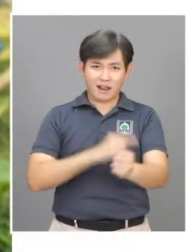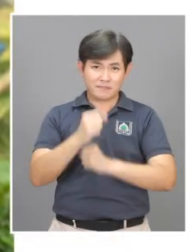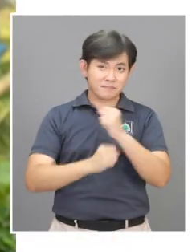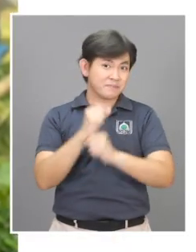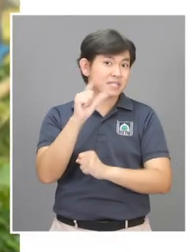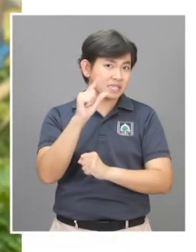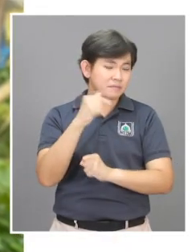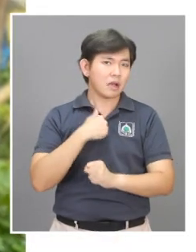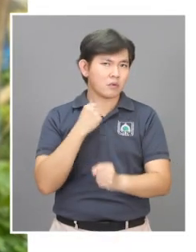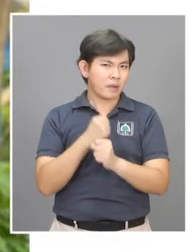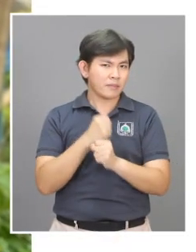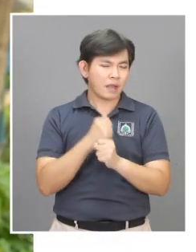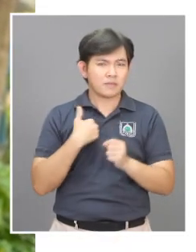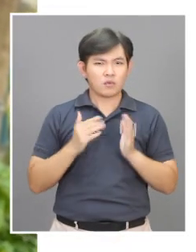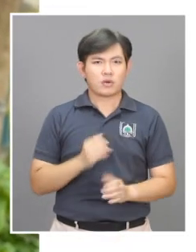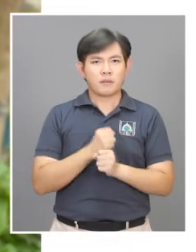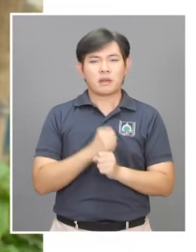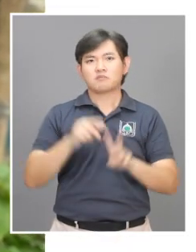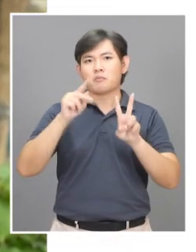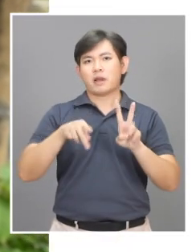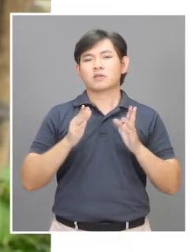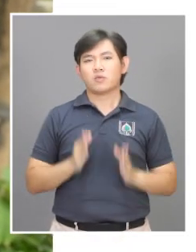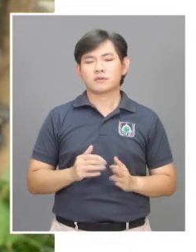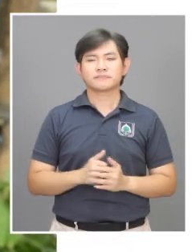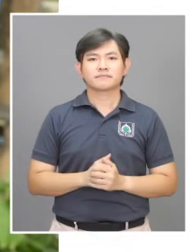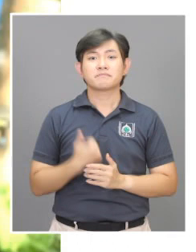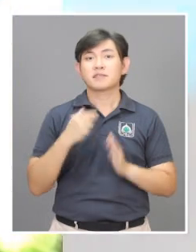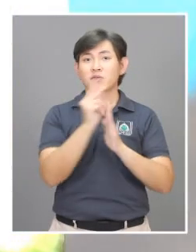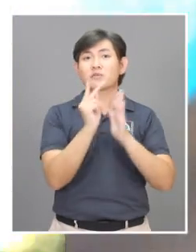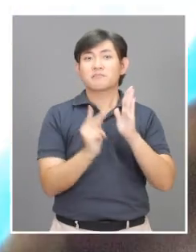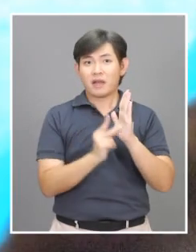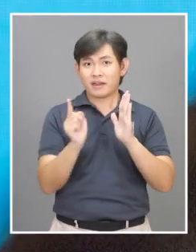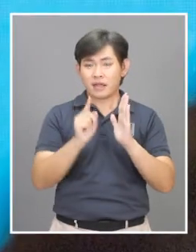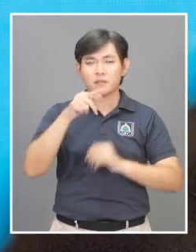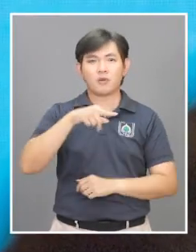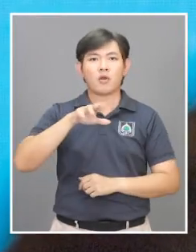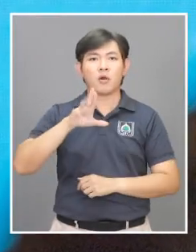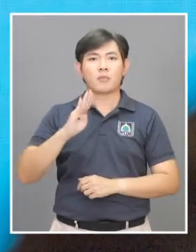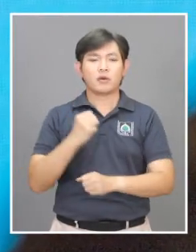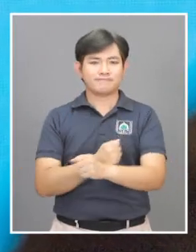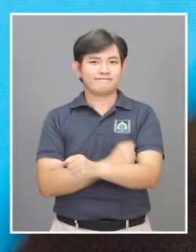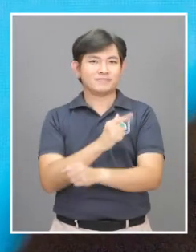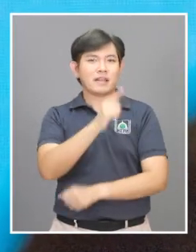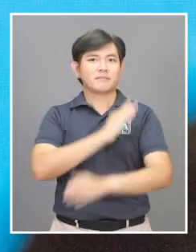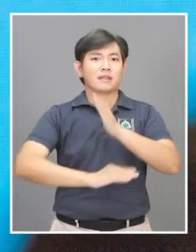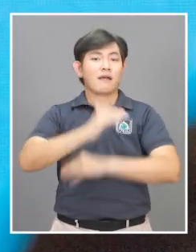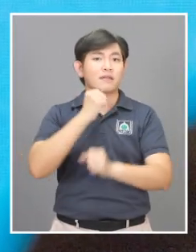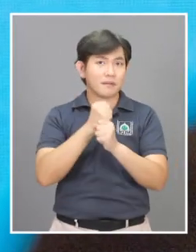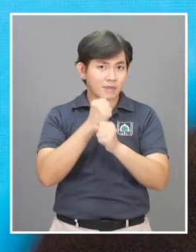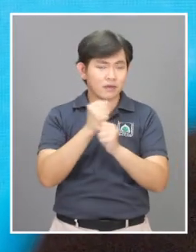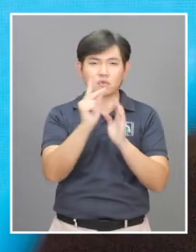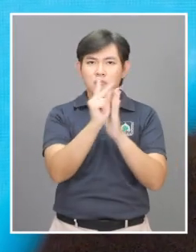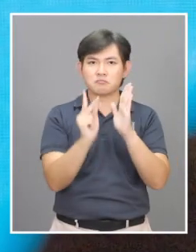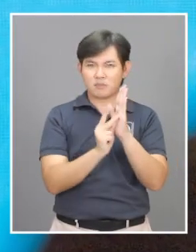ำให้เรามีพนักงานมากมายเกือบ 2,000 คนมันมีกฎหมายอยู่ฉบับหนึ่งก็คือพรบในการจ้างงานคนพิการนะครับซึ่งกฎหมาย